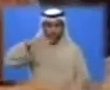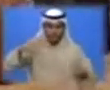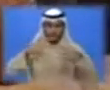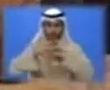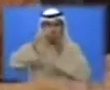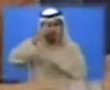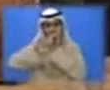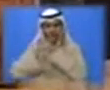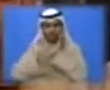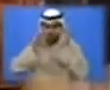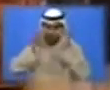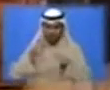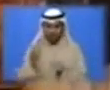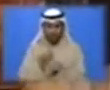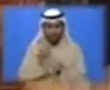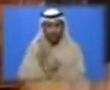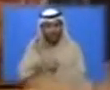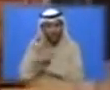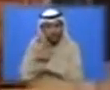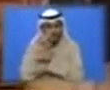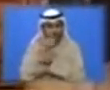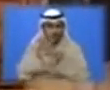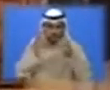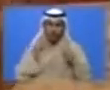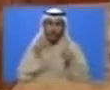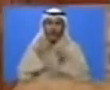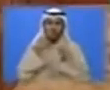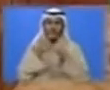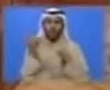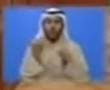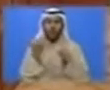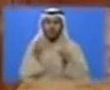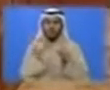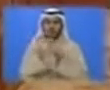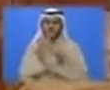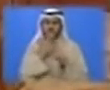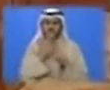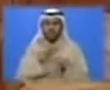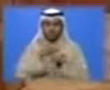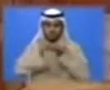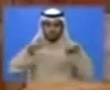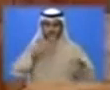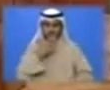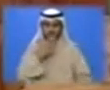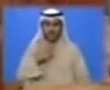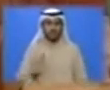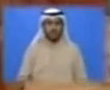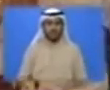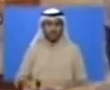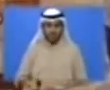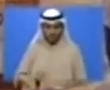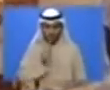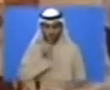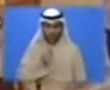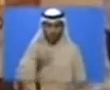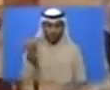اتباع القوانين والالتزام بالتعليمات التي تهدف بالدرجة الأولى لحمايتهم وسلامتهم.